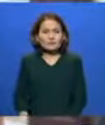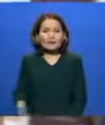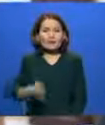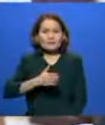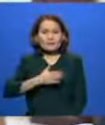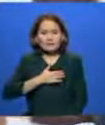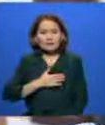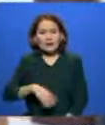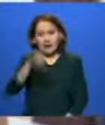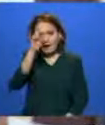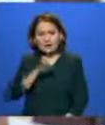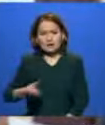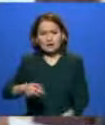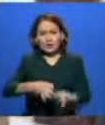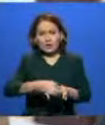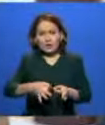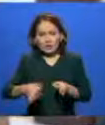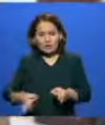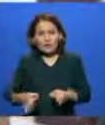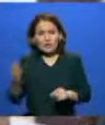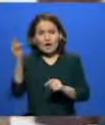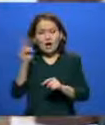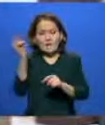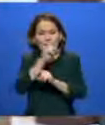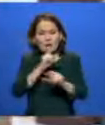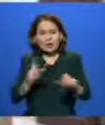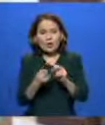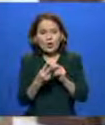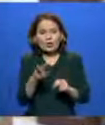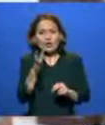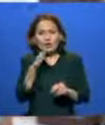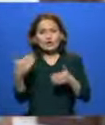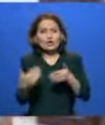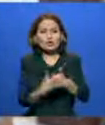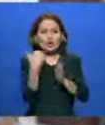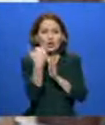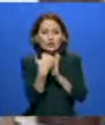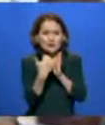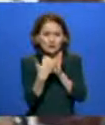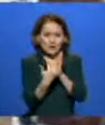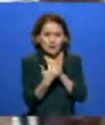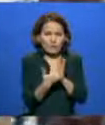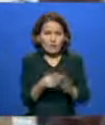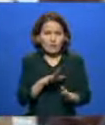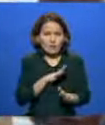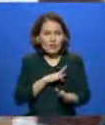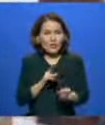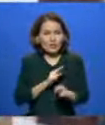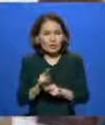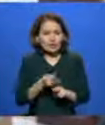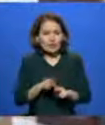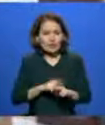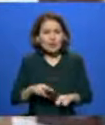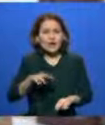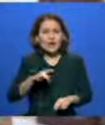Өздеріңізге мәлім, еліміздің бірнеше мектептерінде тәжірибе ретінде 12 жылдық білім берудің жаңа стандарттарына сынақ өткізілуде. Биыл мамырда бұл сынақ аяқталады.